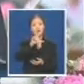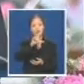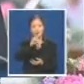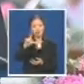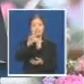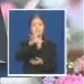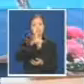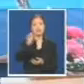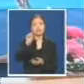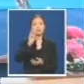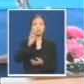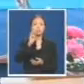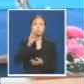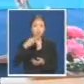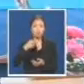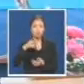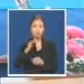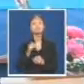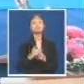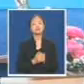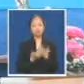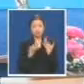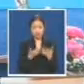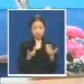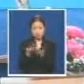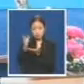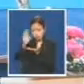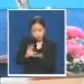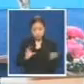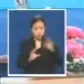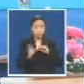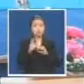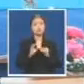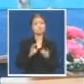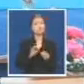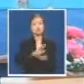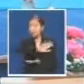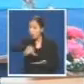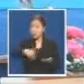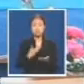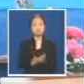636,550,000 บาทงบประมาณสนับสนุนสมทบกองทุนทั้งสิ้น